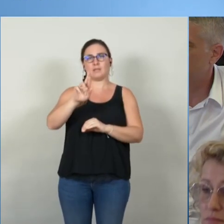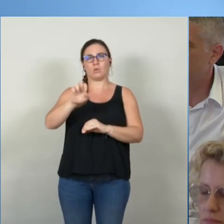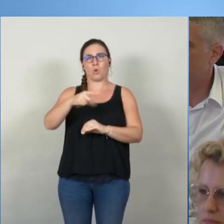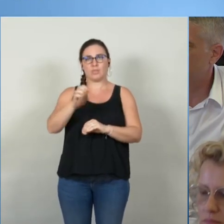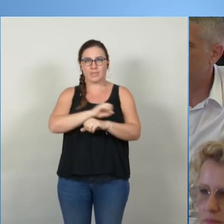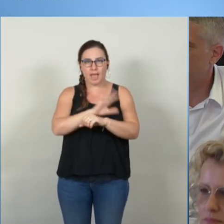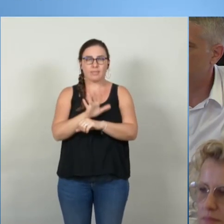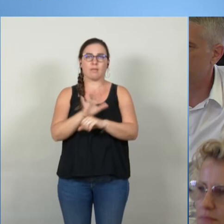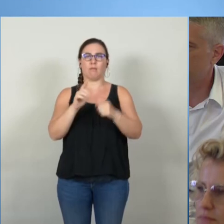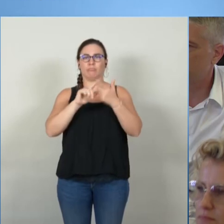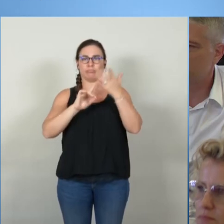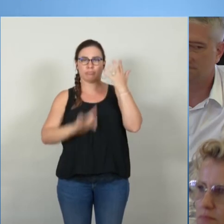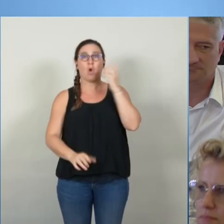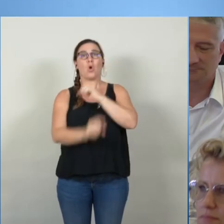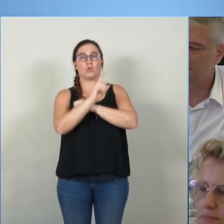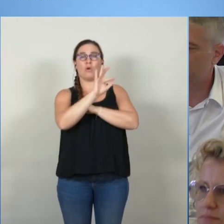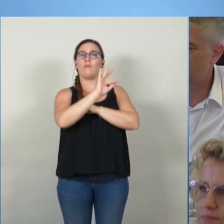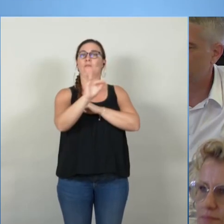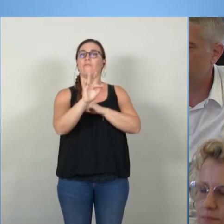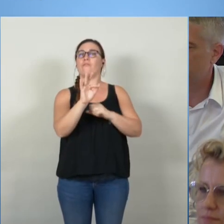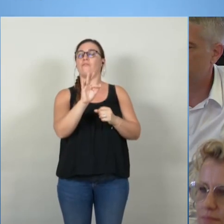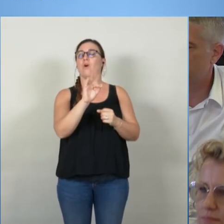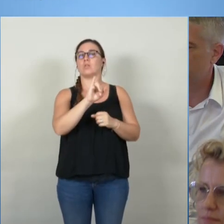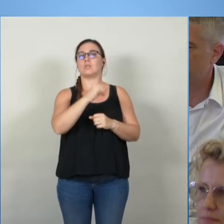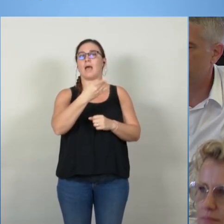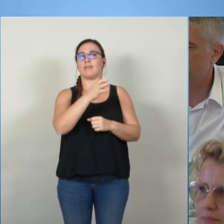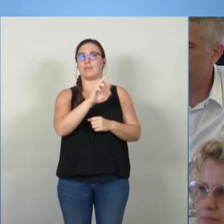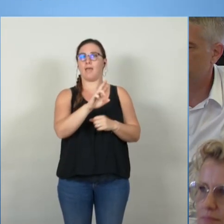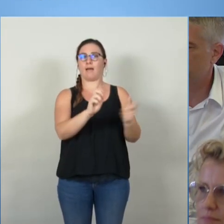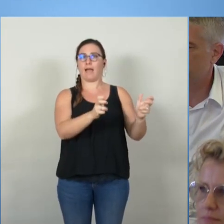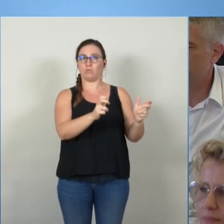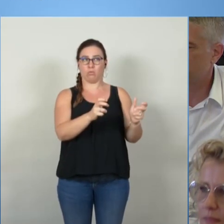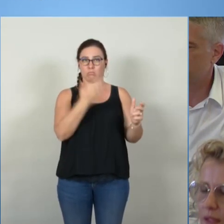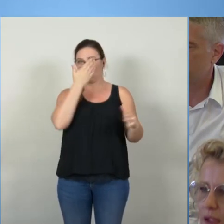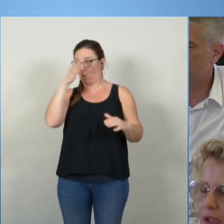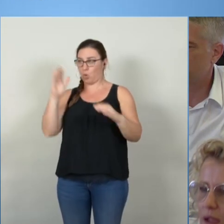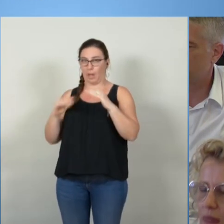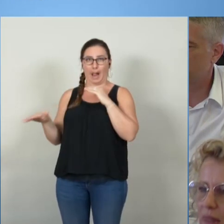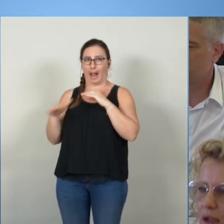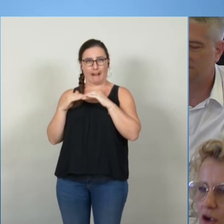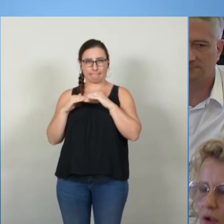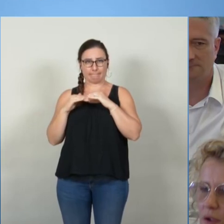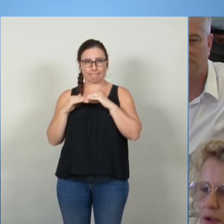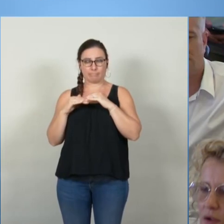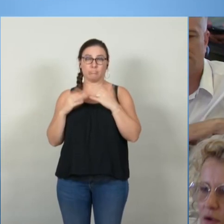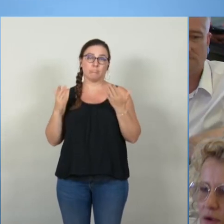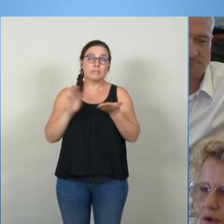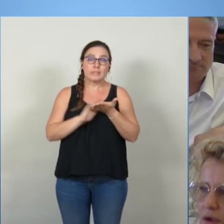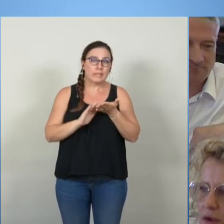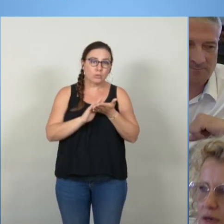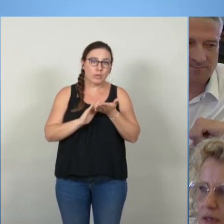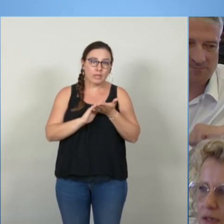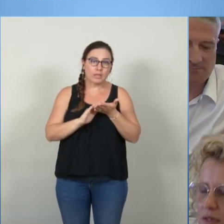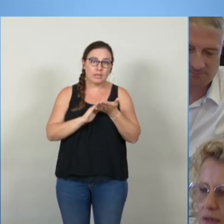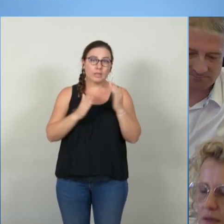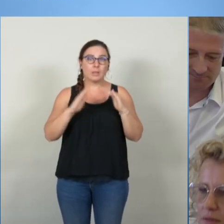et hormis France Inter effectivement c'est le grand désert pardon mais je suis désolé de vous